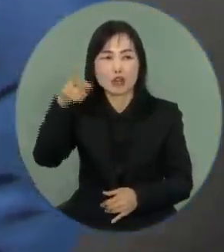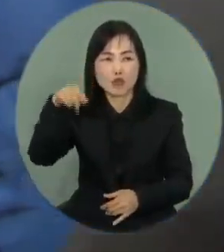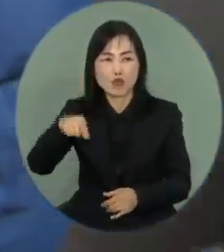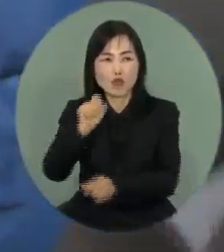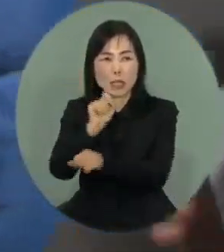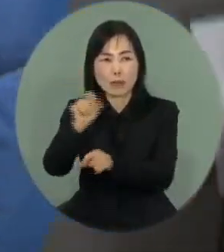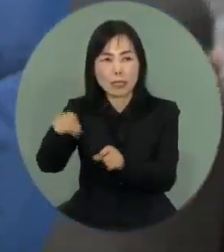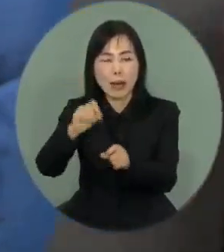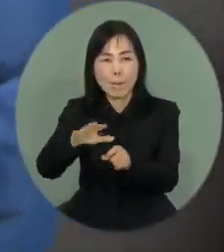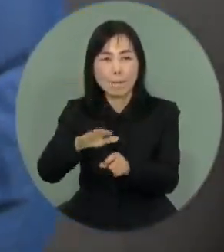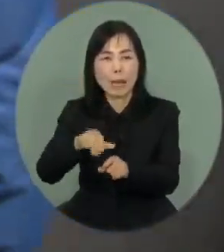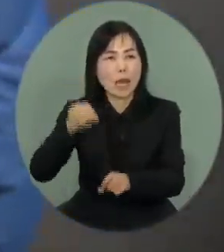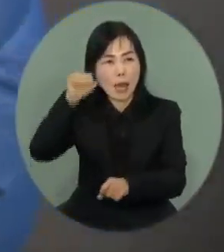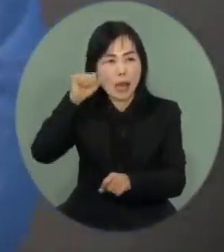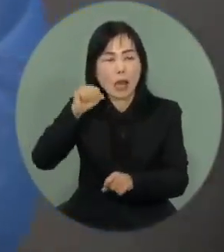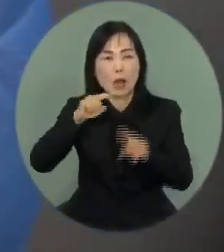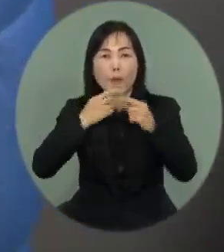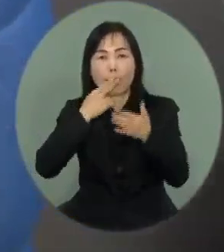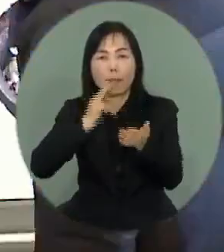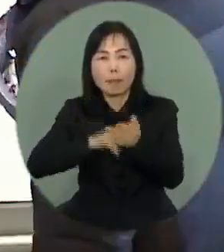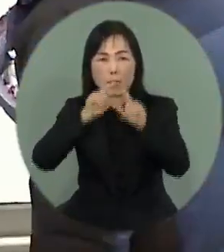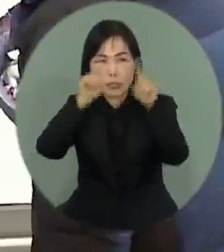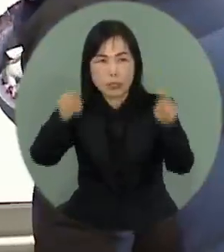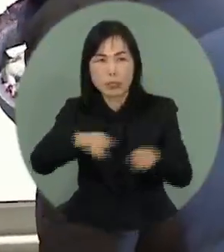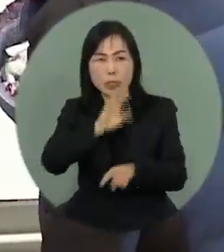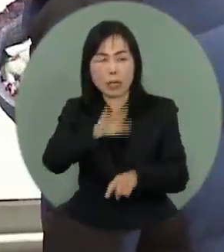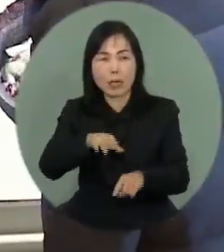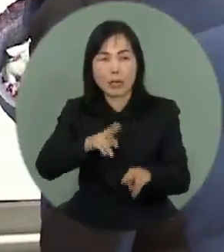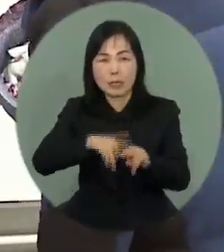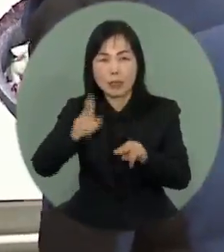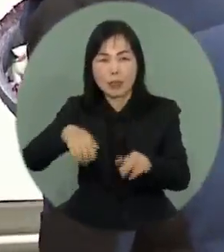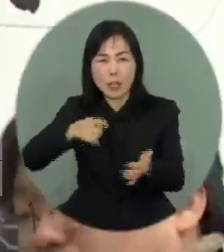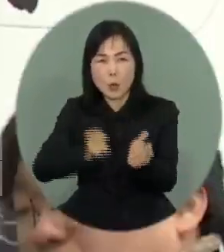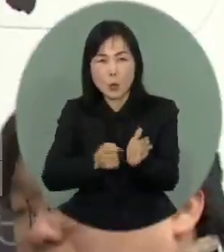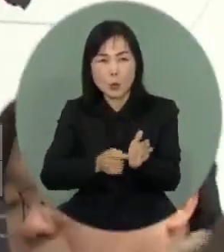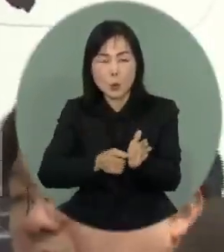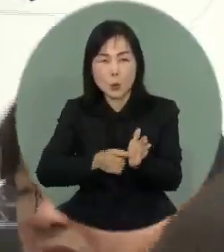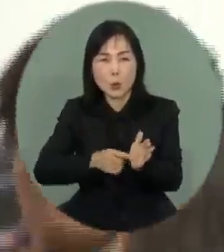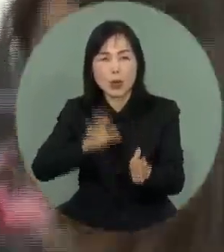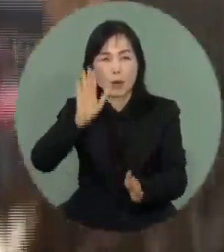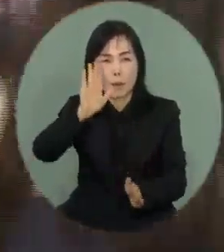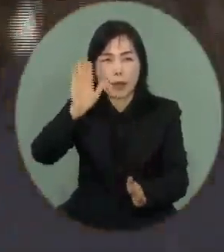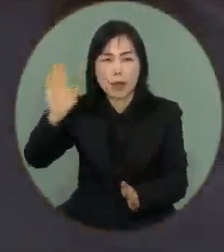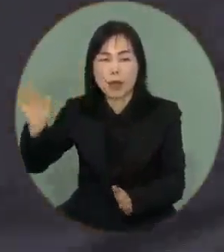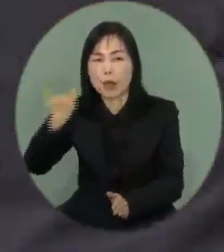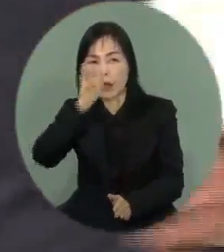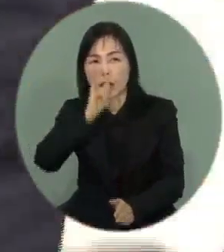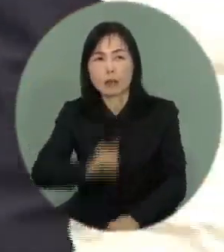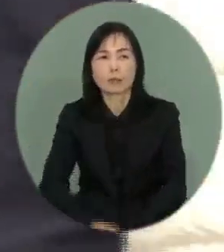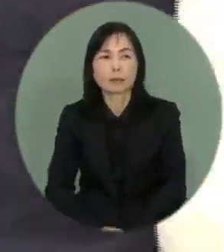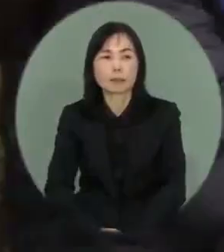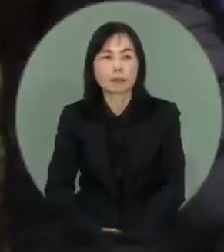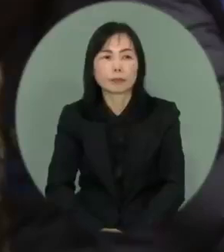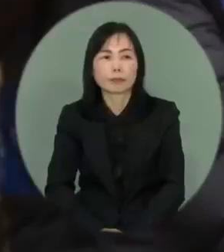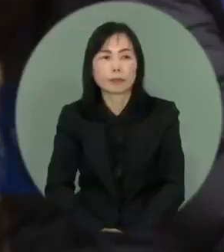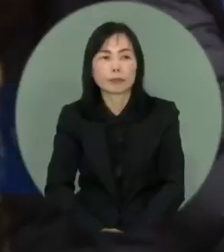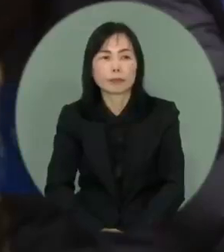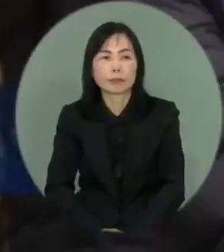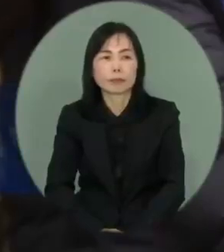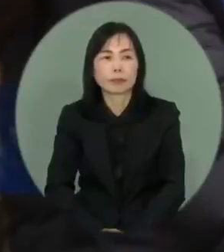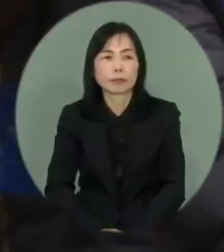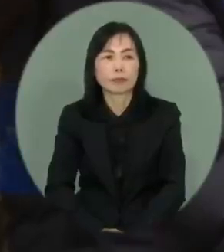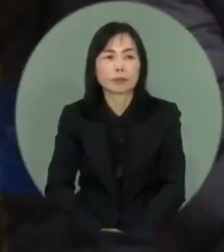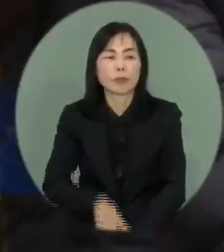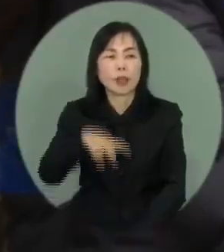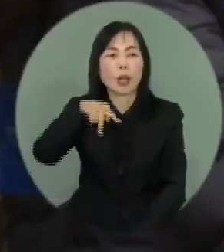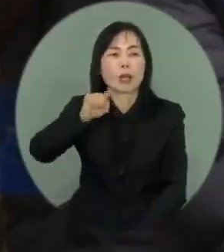사무실에도 항의 서한문이 붙었습니다. 사퇴를 촉구하는 손팻말이 의원의 이름을 덮었습니다. 설악권